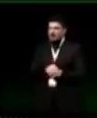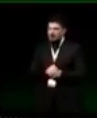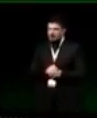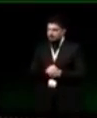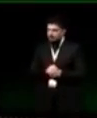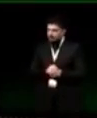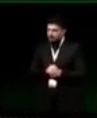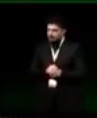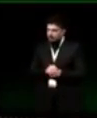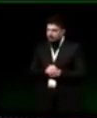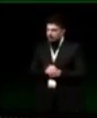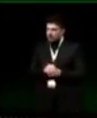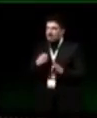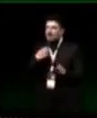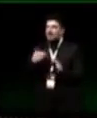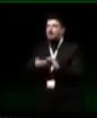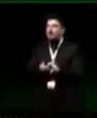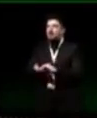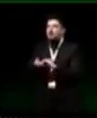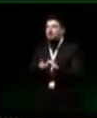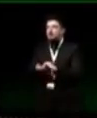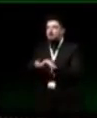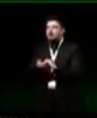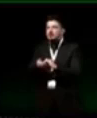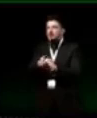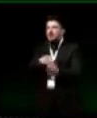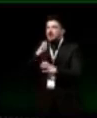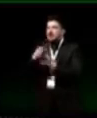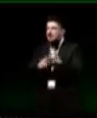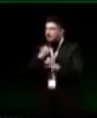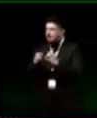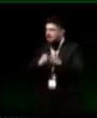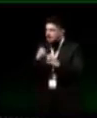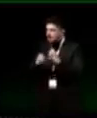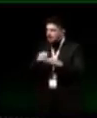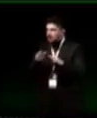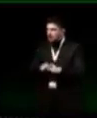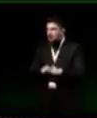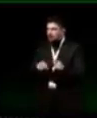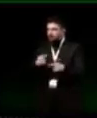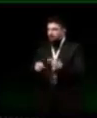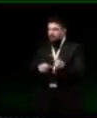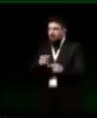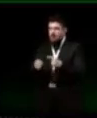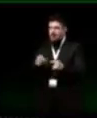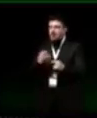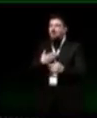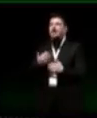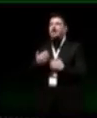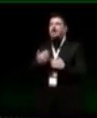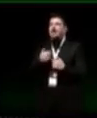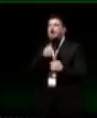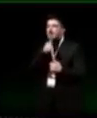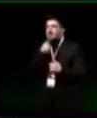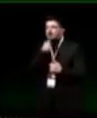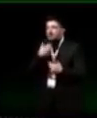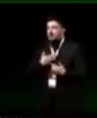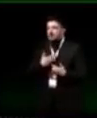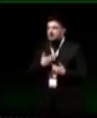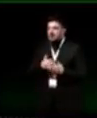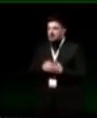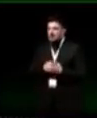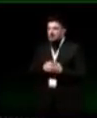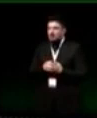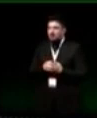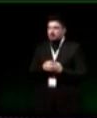società va verso la crisi costante. Ma c'è un'emergenza, un'esigenza, che è quella di mettere